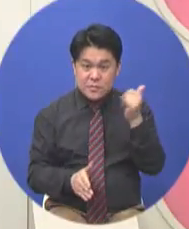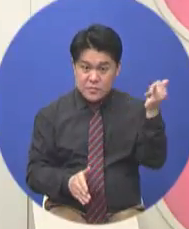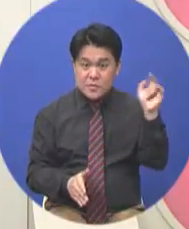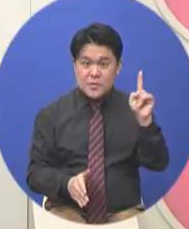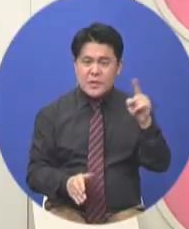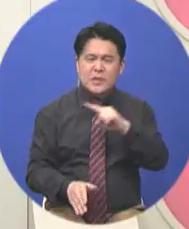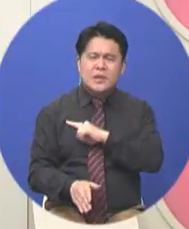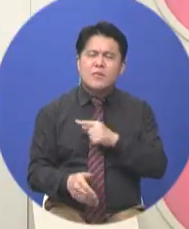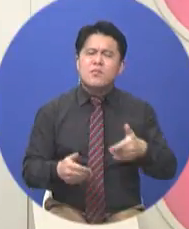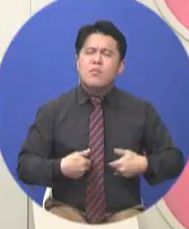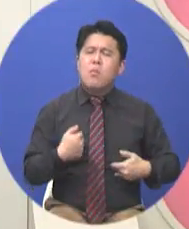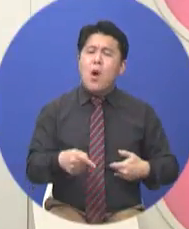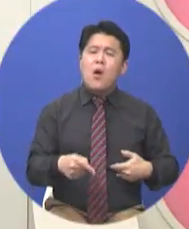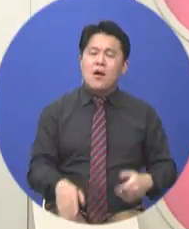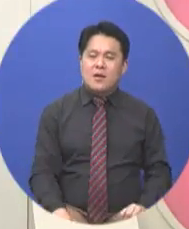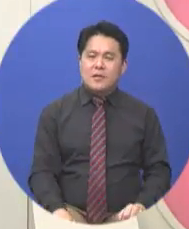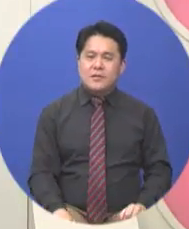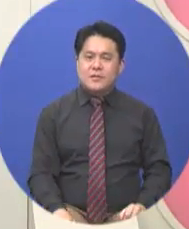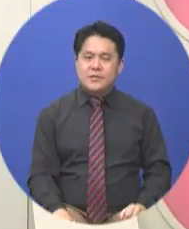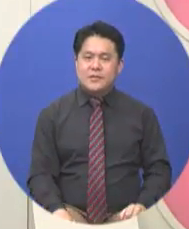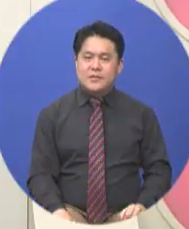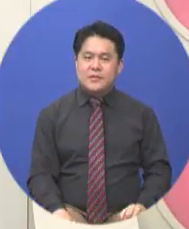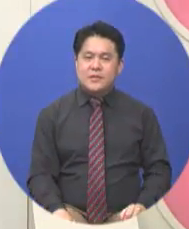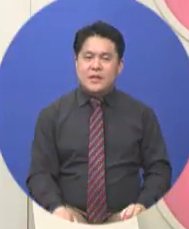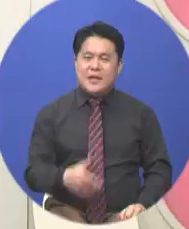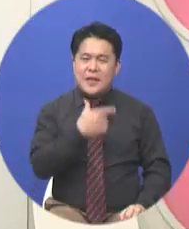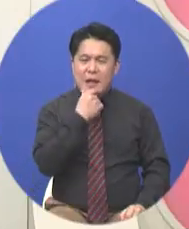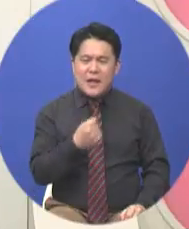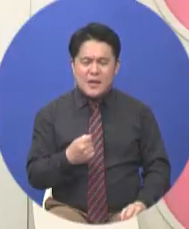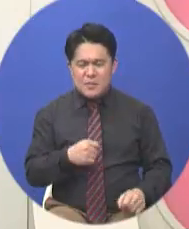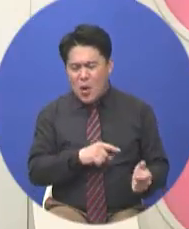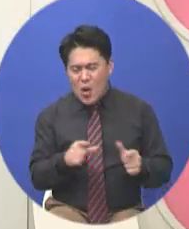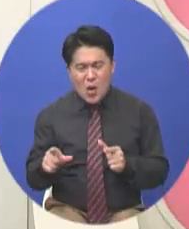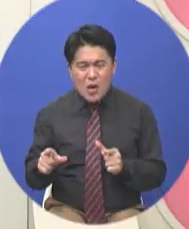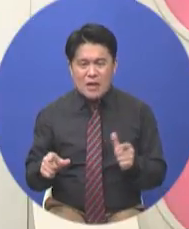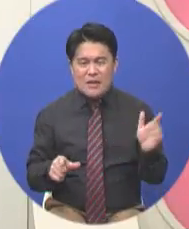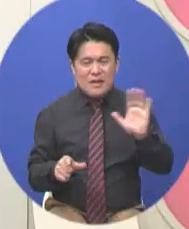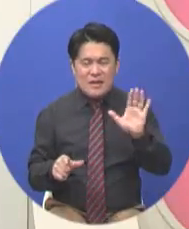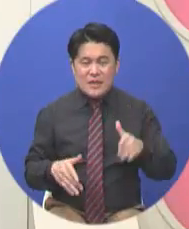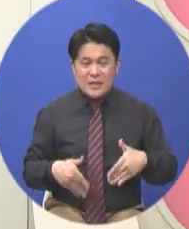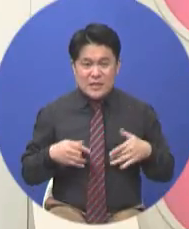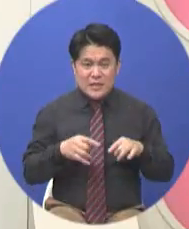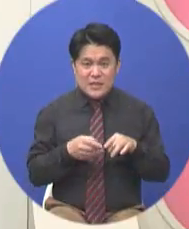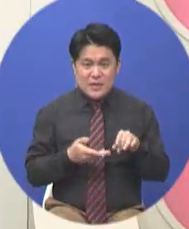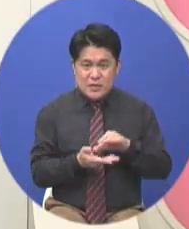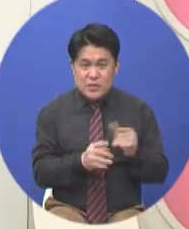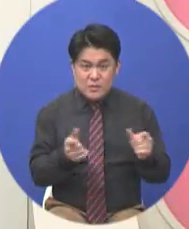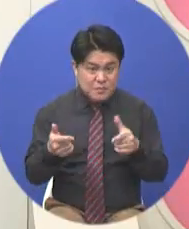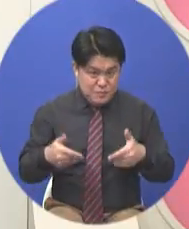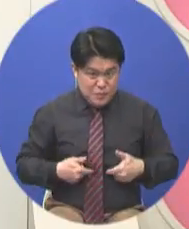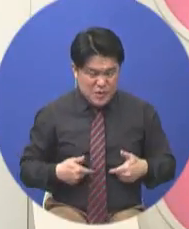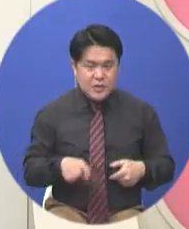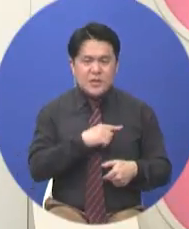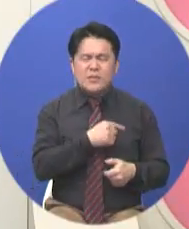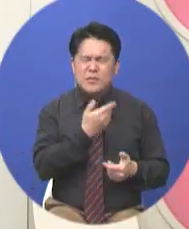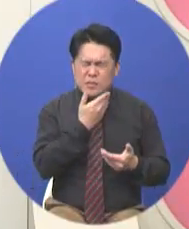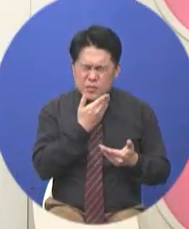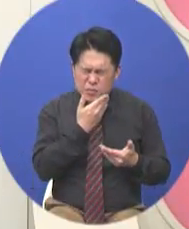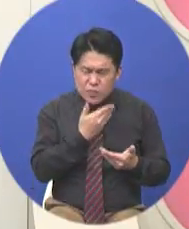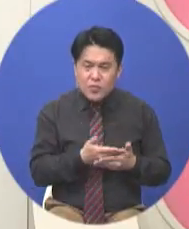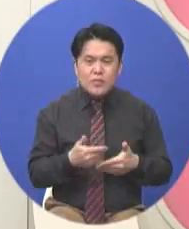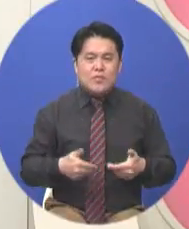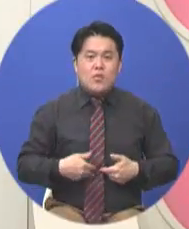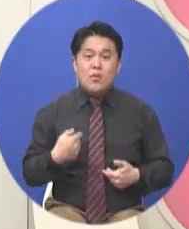부모님은 가장 필요한 것이 속내의 뭐 이런 것도 필요하지만 따뜻한 네. 전기장판도 필요하지만 가장